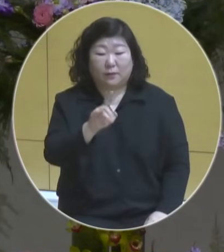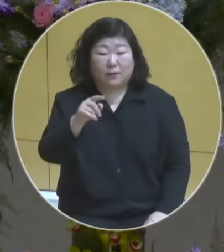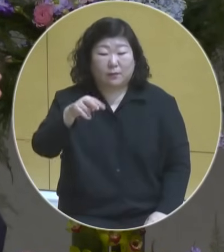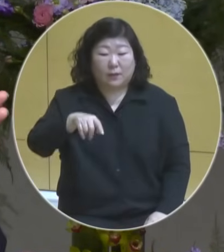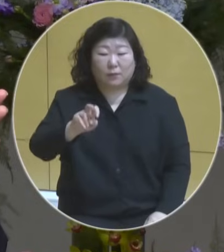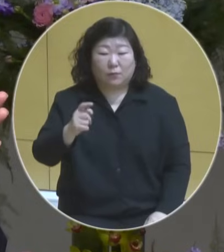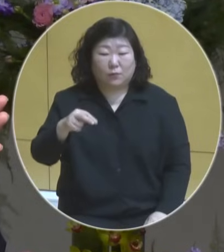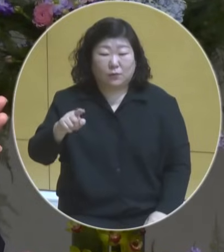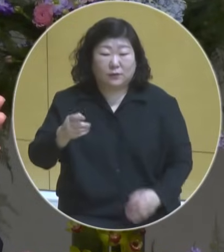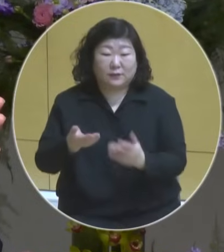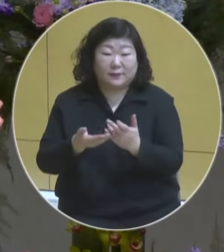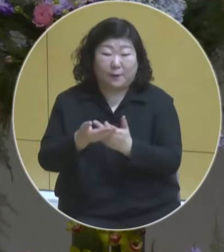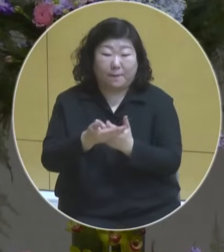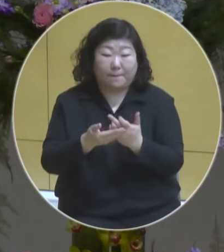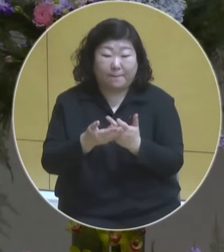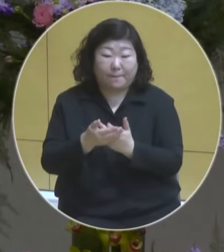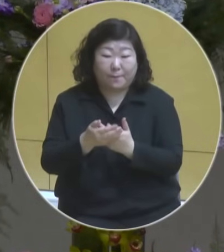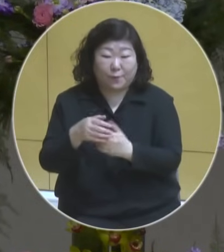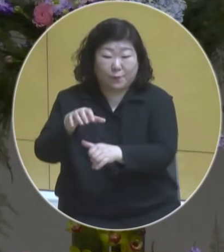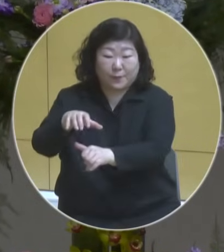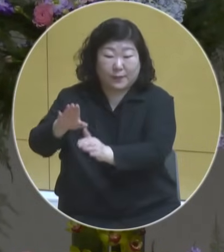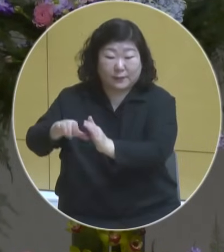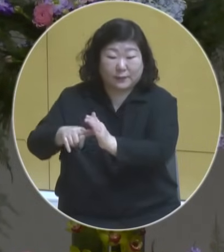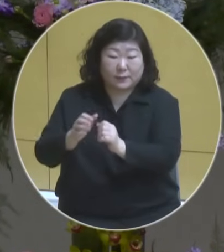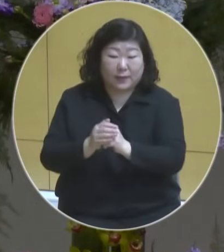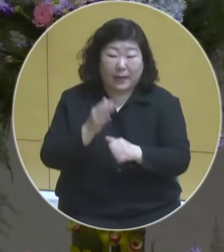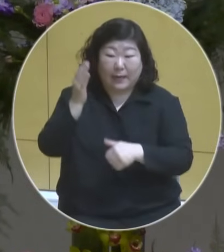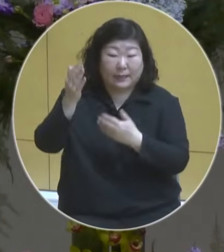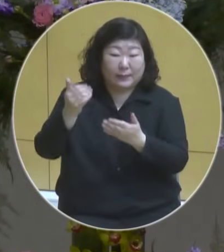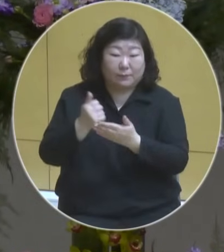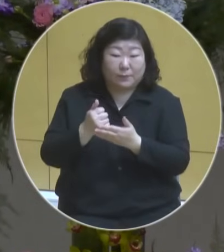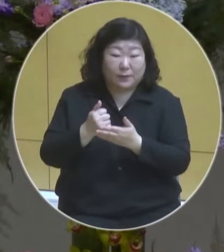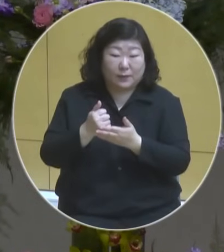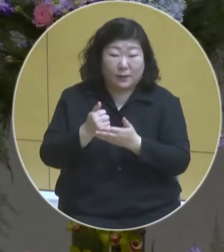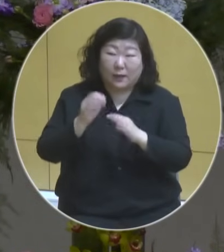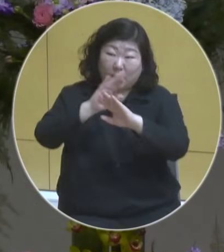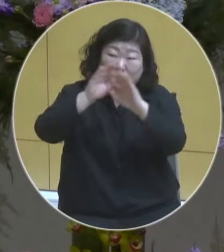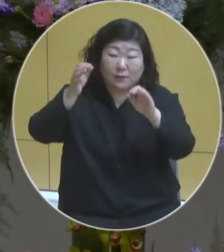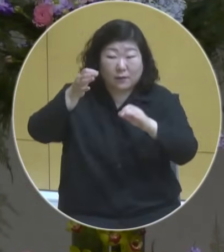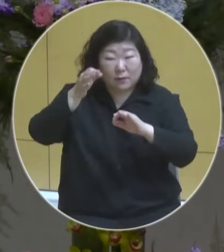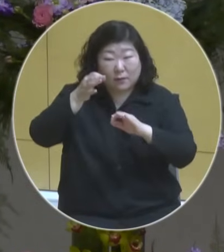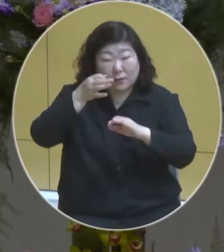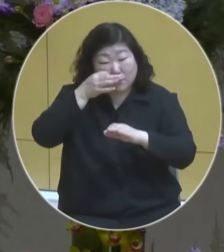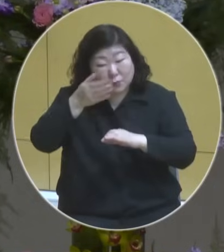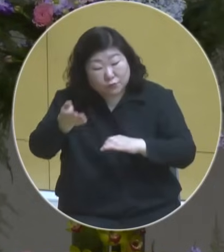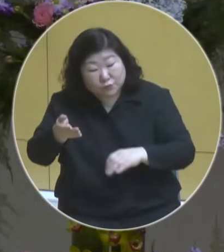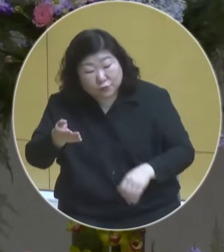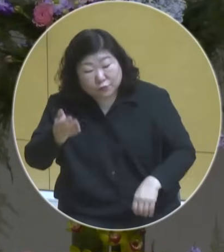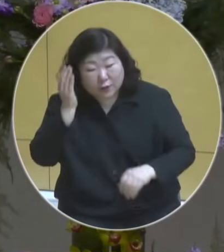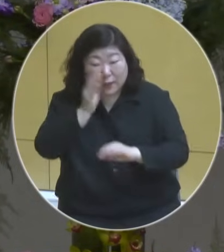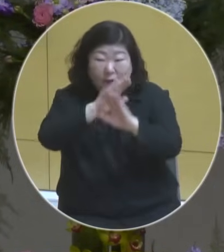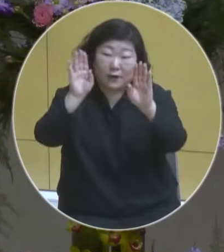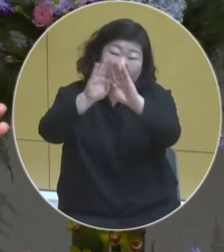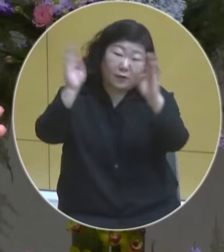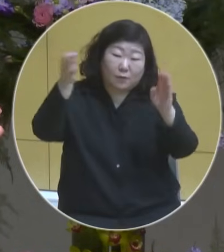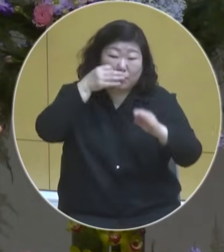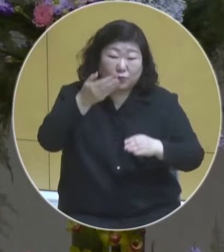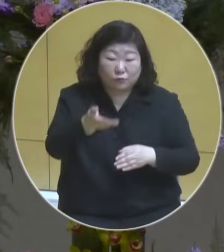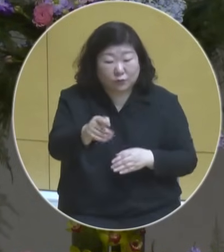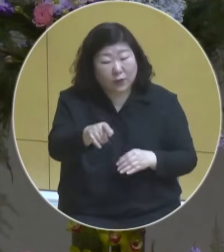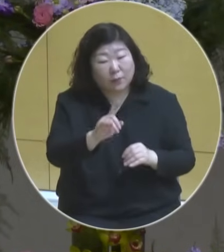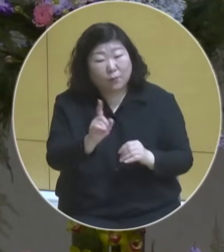유배되어 그에게 보여준 날이 안식일입니다 안식일날 요한에게 하늘을 열어서